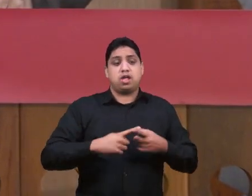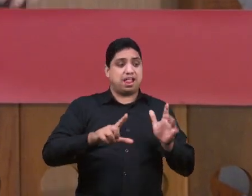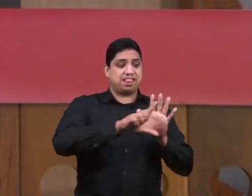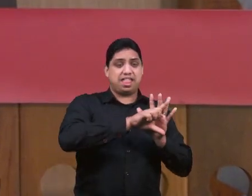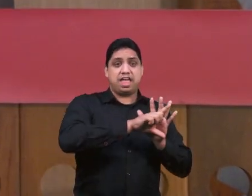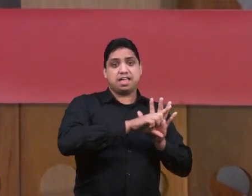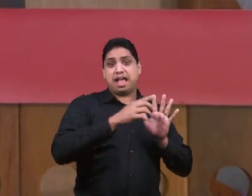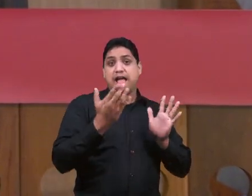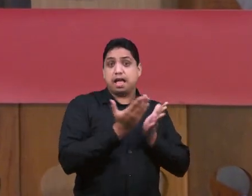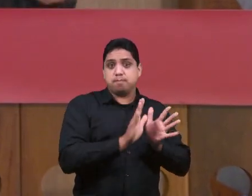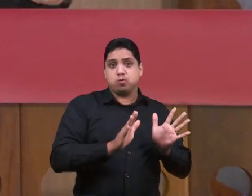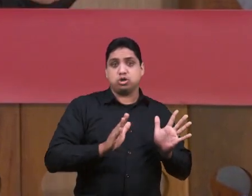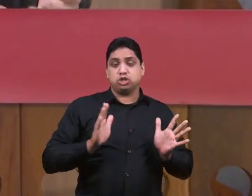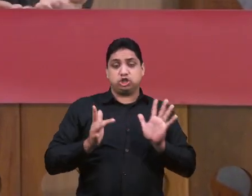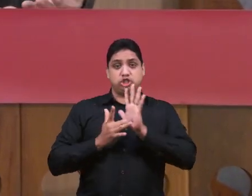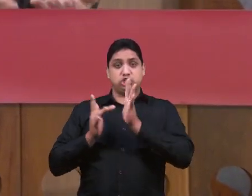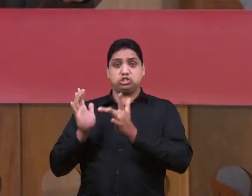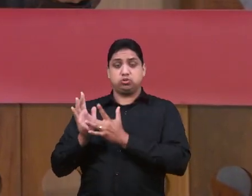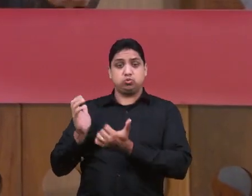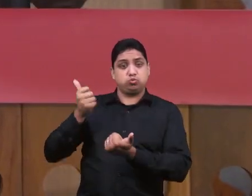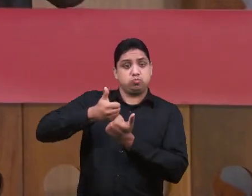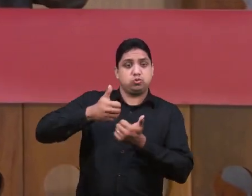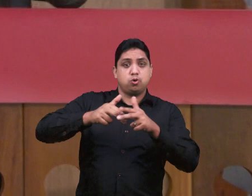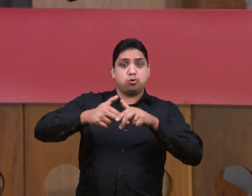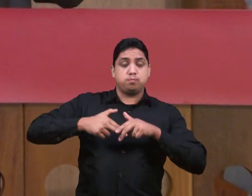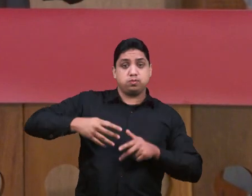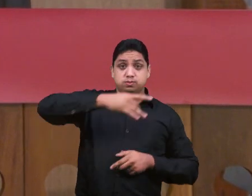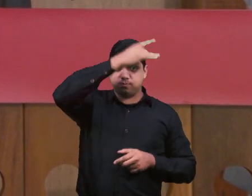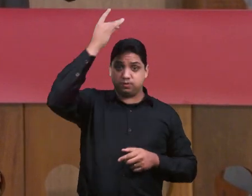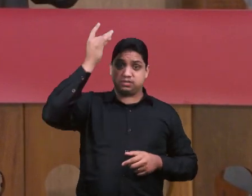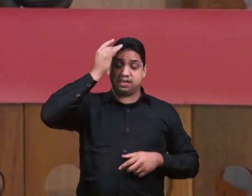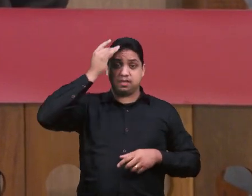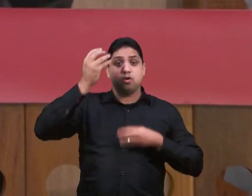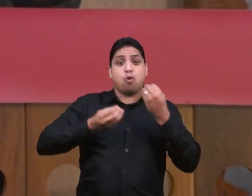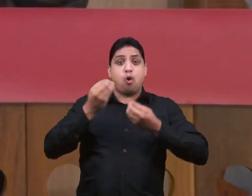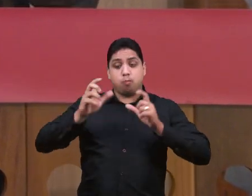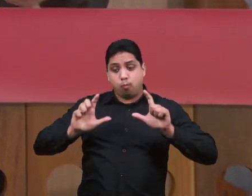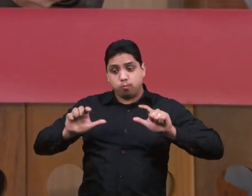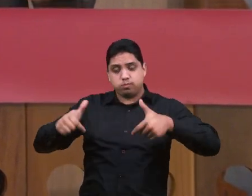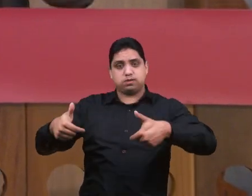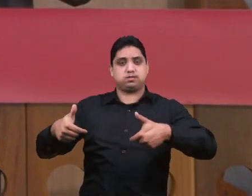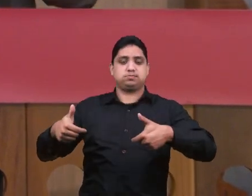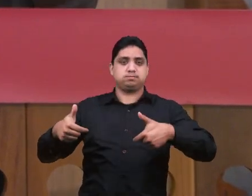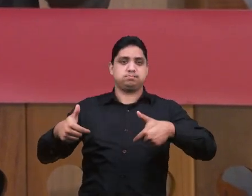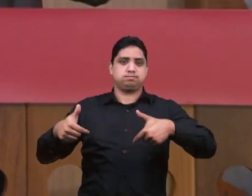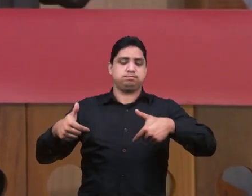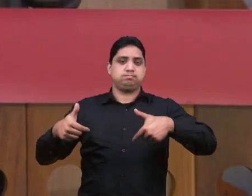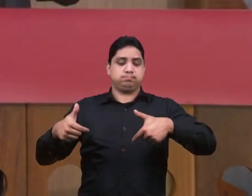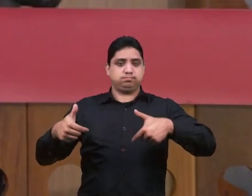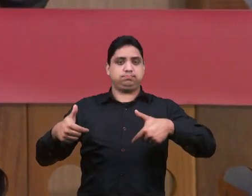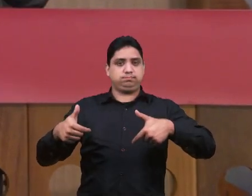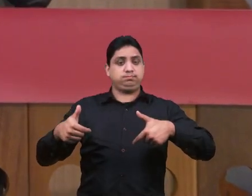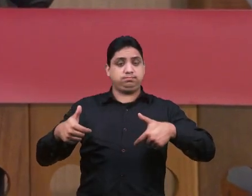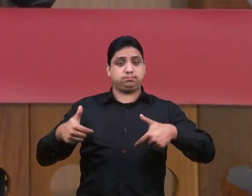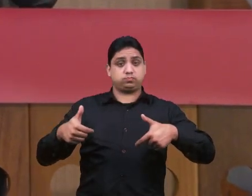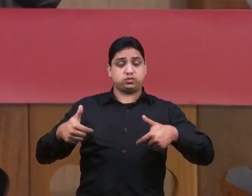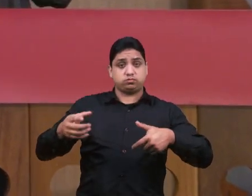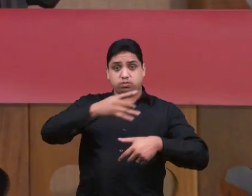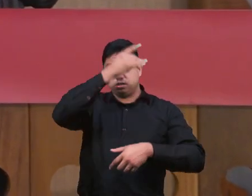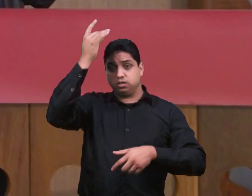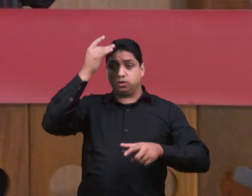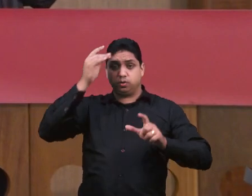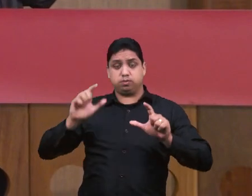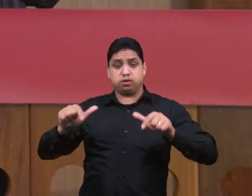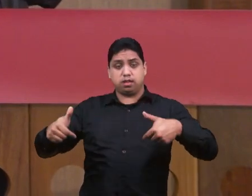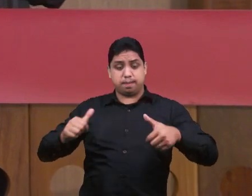était écrit devant, ne faites pas ceci, ne faites pas cela, mais c'était une opération de Saint-Esprit qui a été faite.